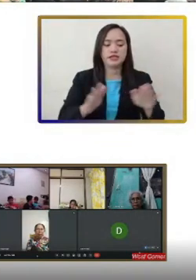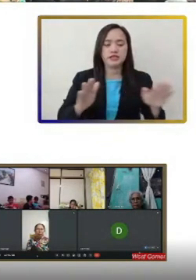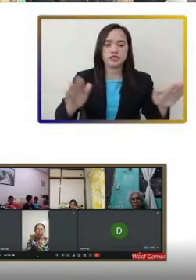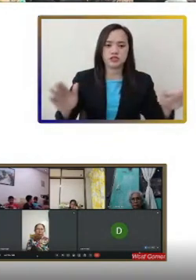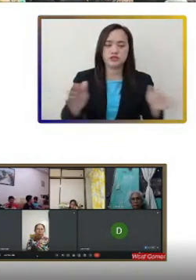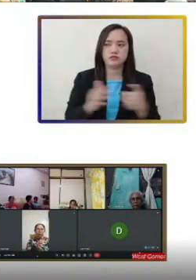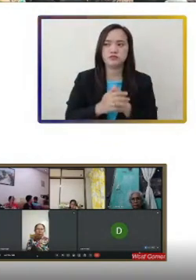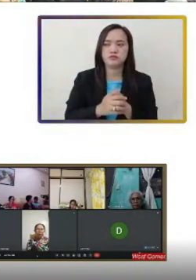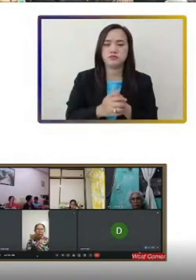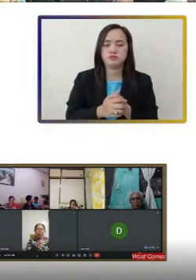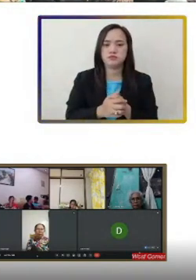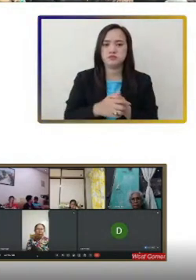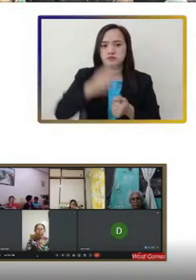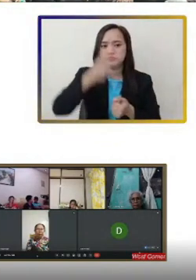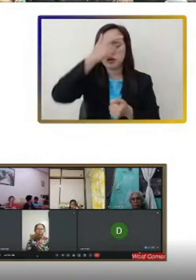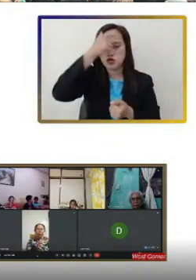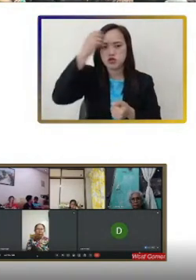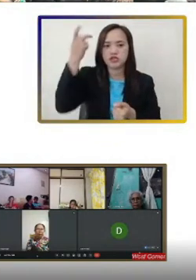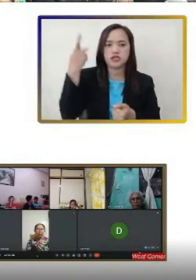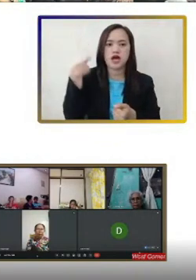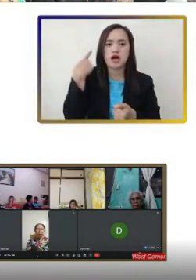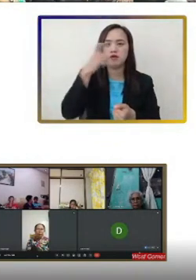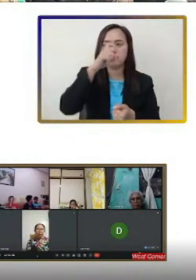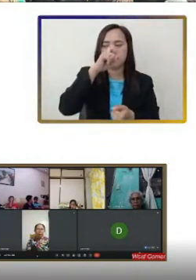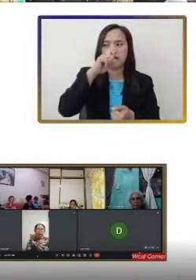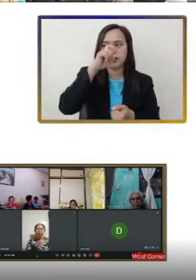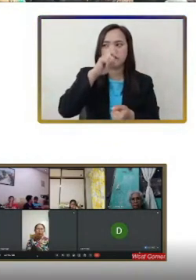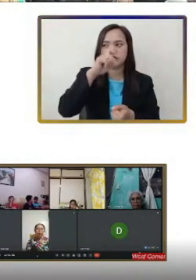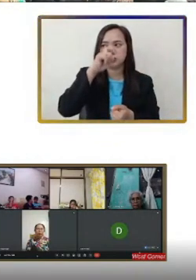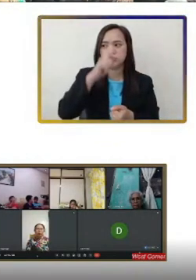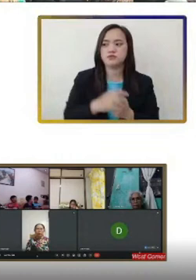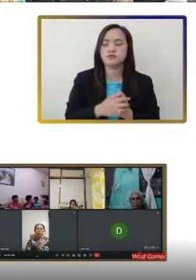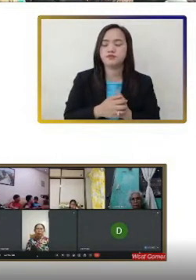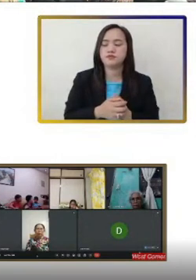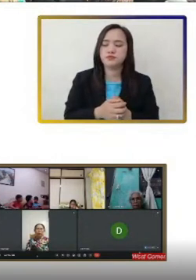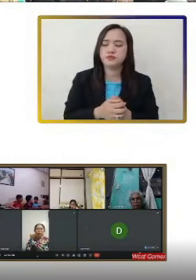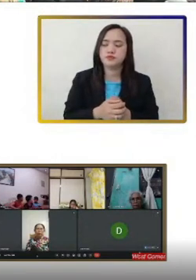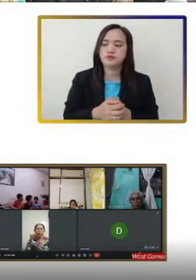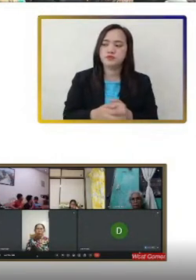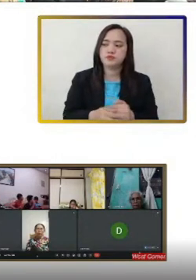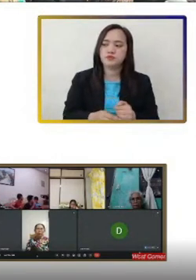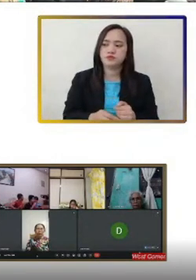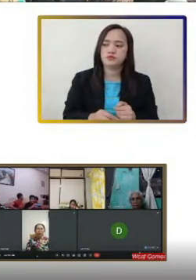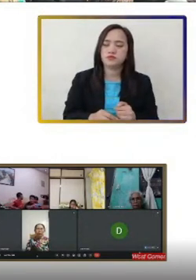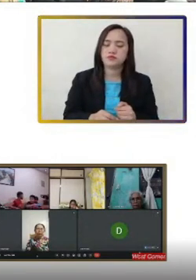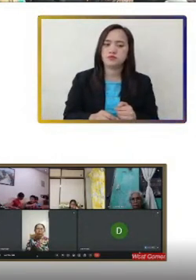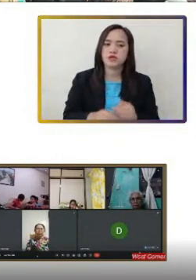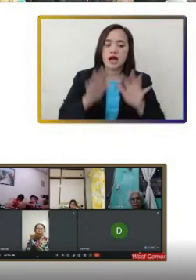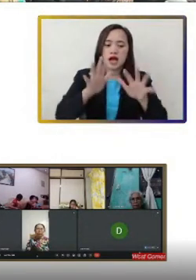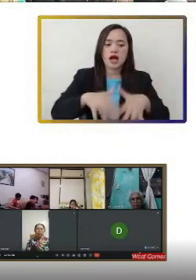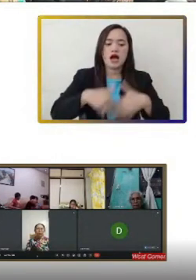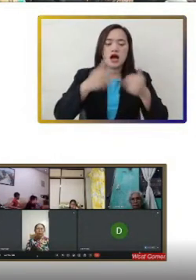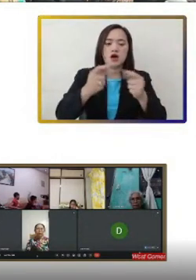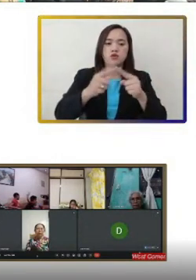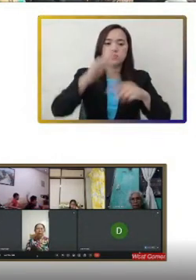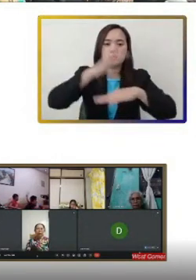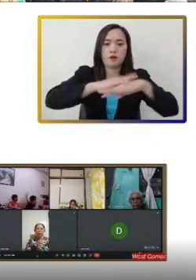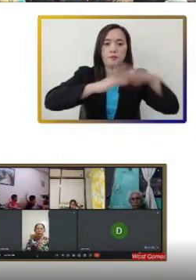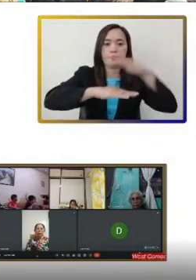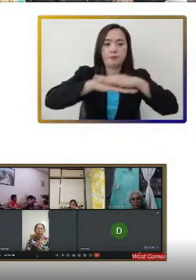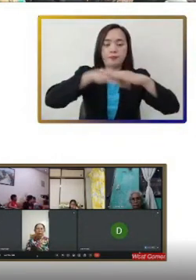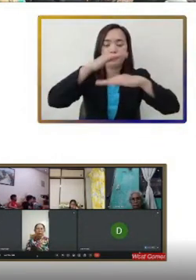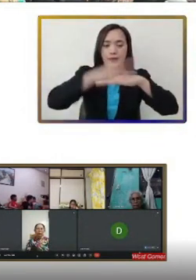sa tamang programa yung pong ating, yung halimbawa, yung mga bata, 6 years old, hanggang